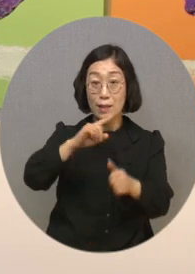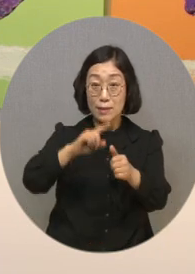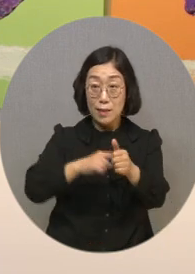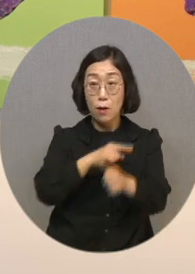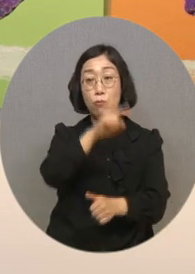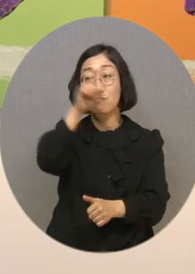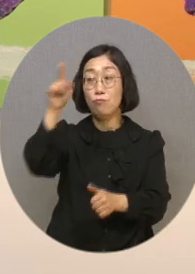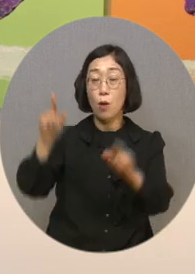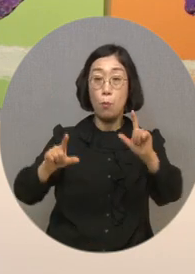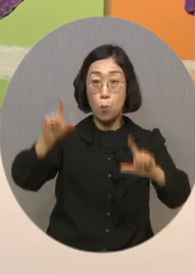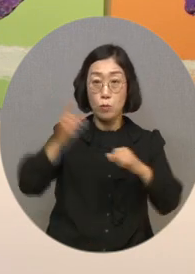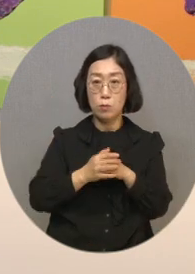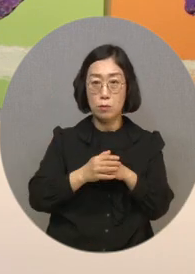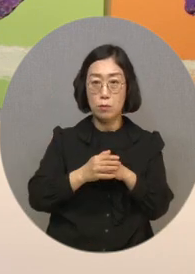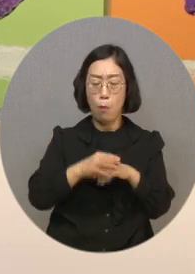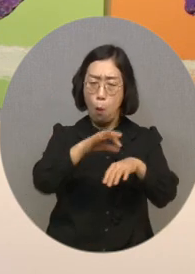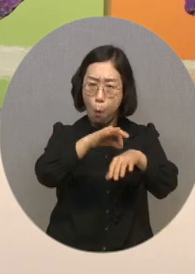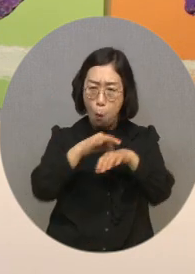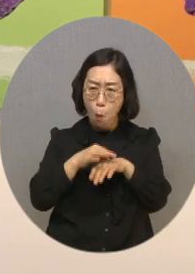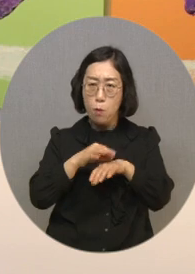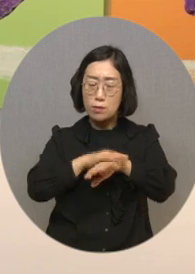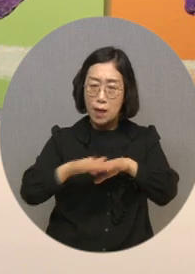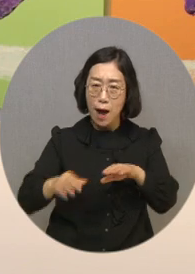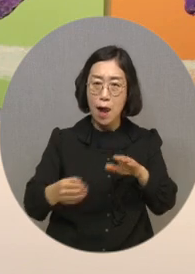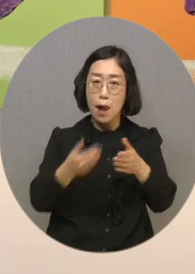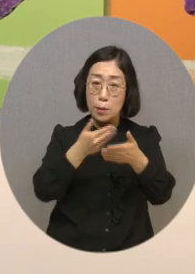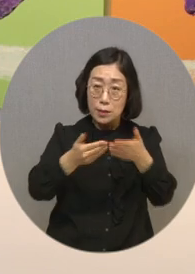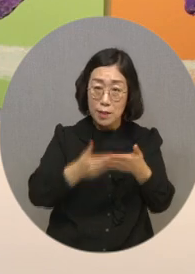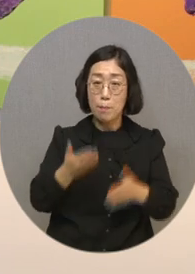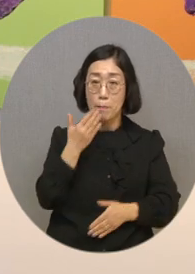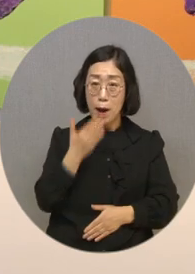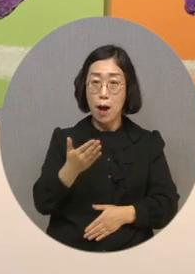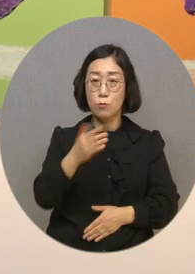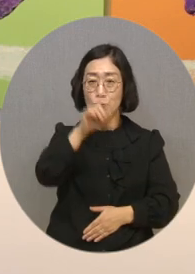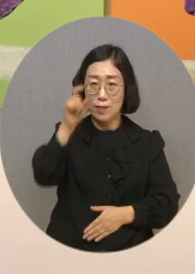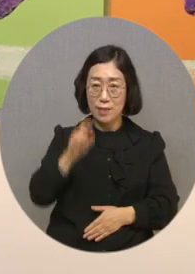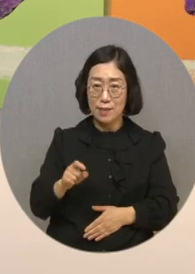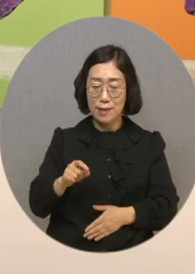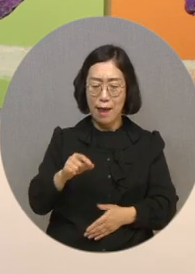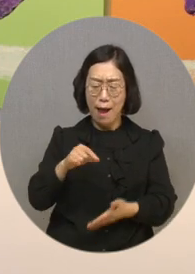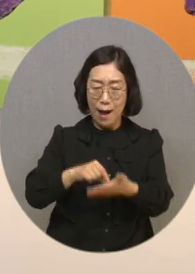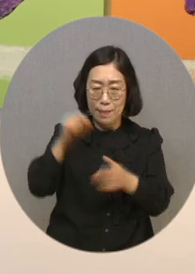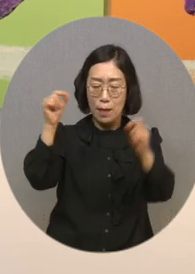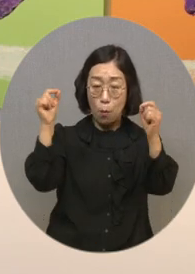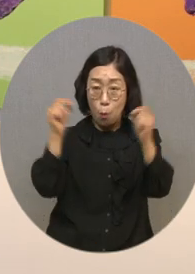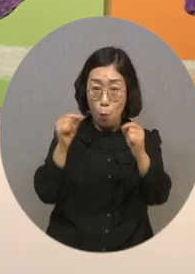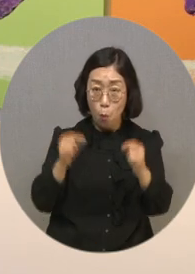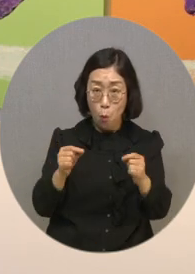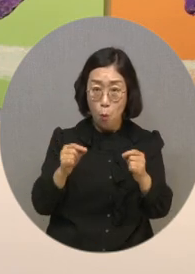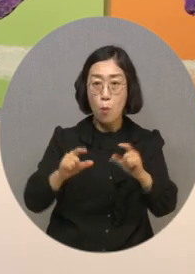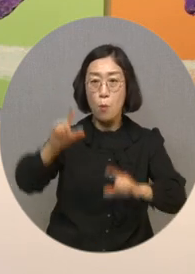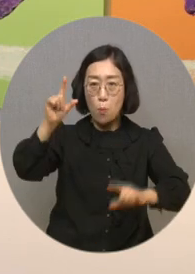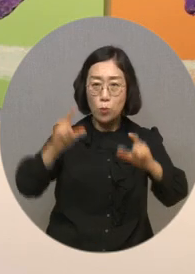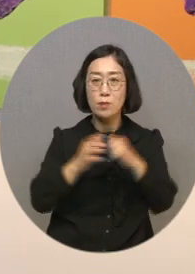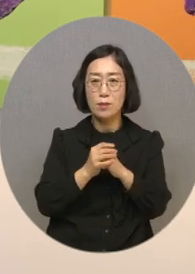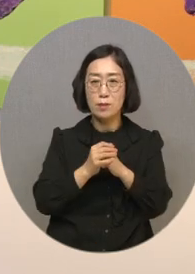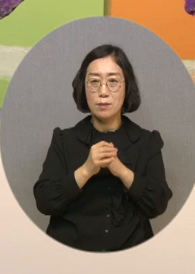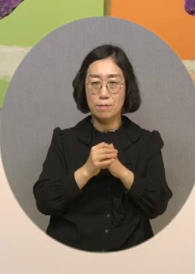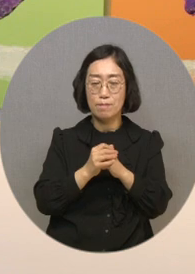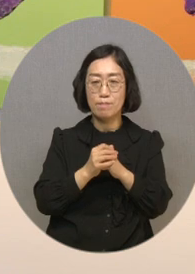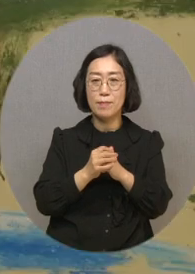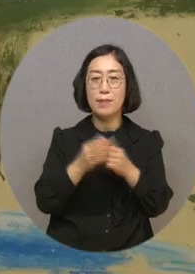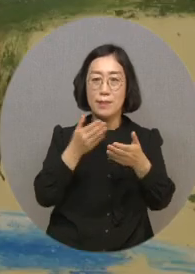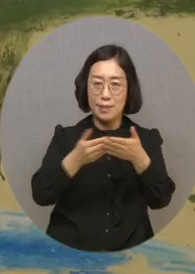하면 빨리 전달할 수 있겠나 싶기도 하고 해서 간략한 기호처럼 보이게끔 해서 함축적으로